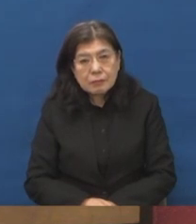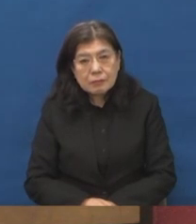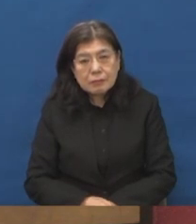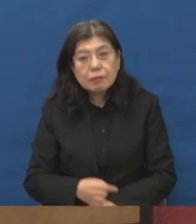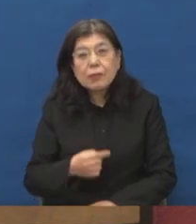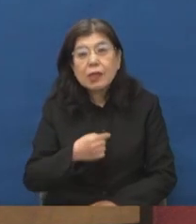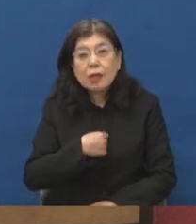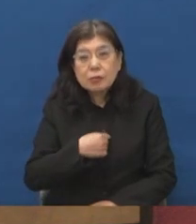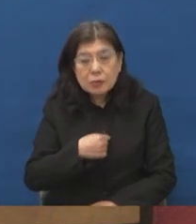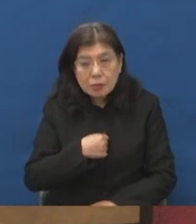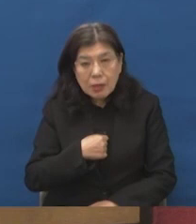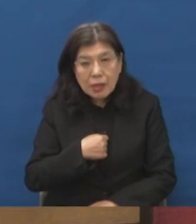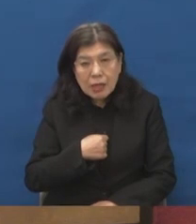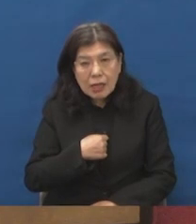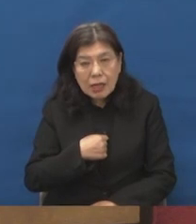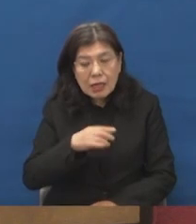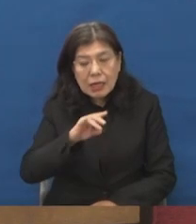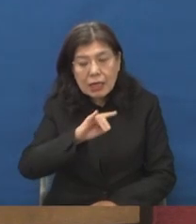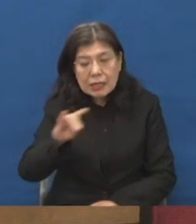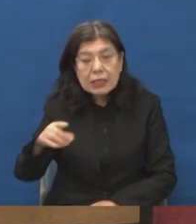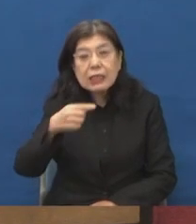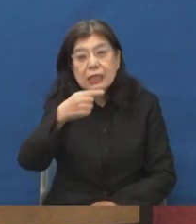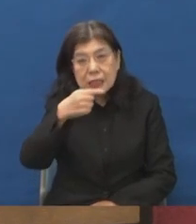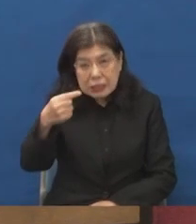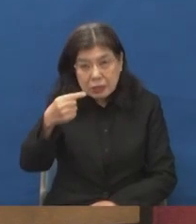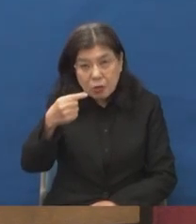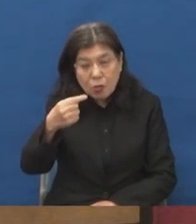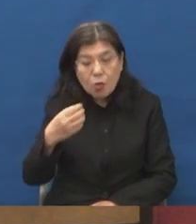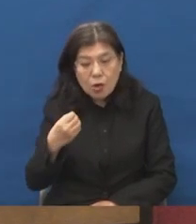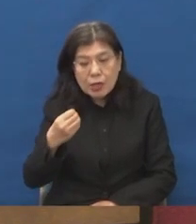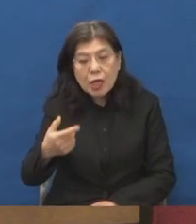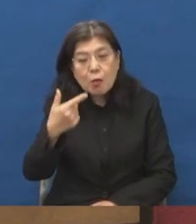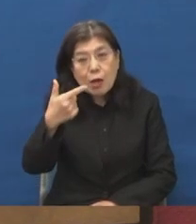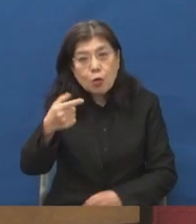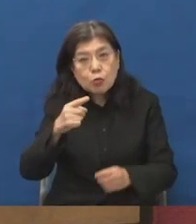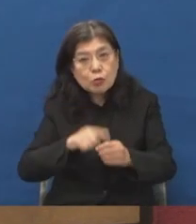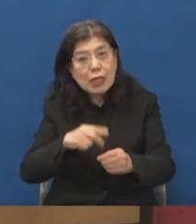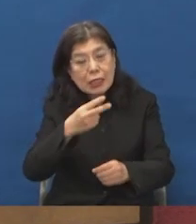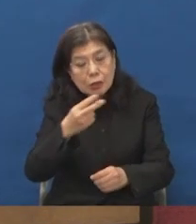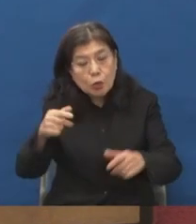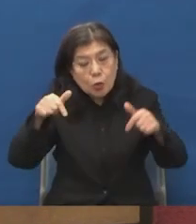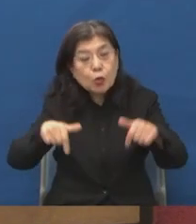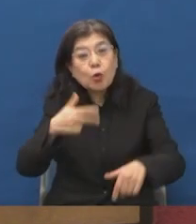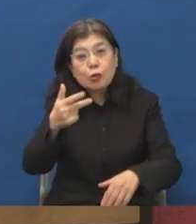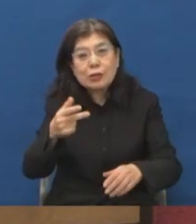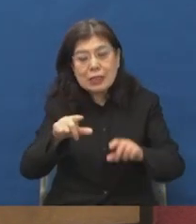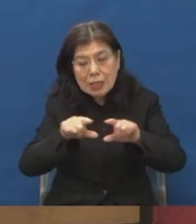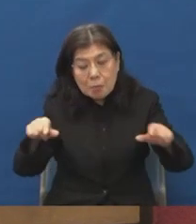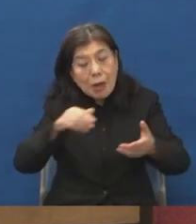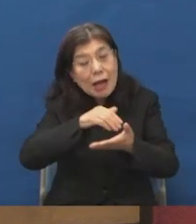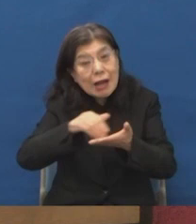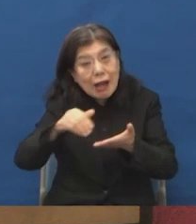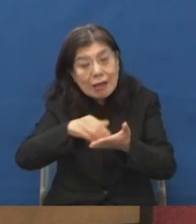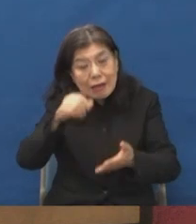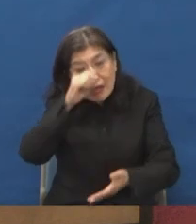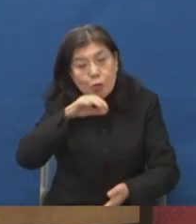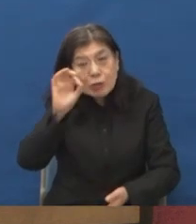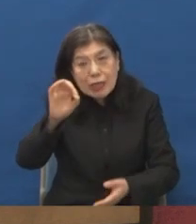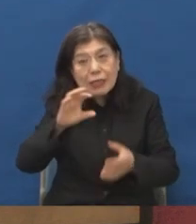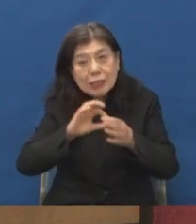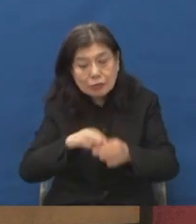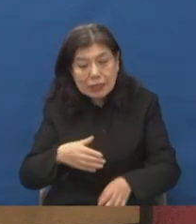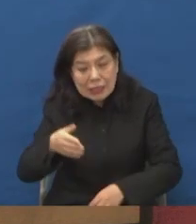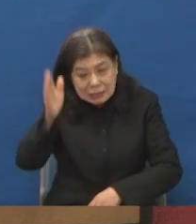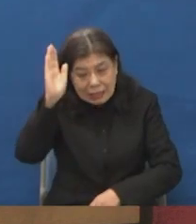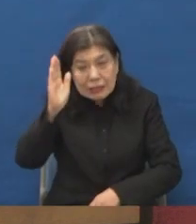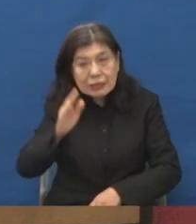私は議第1号令和6年度京都市一般会計予算について賛成の態度を